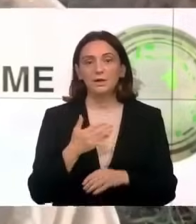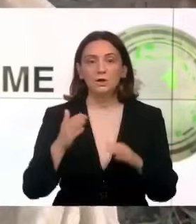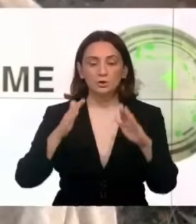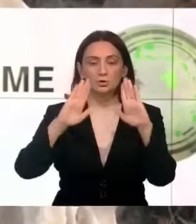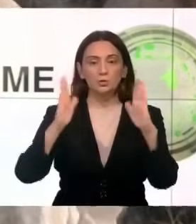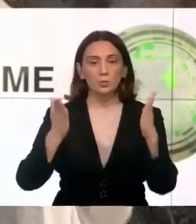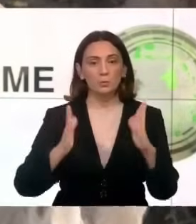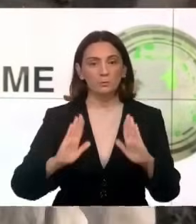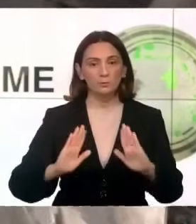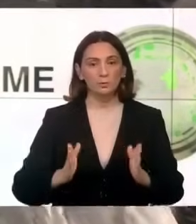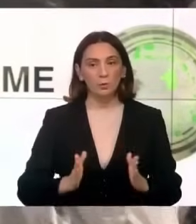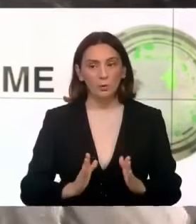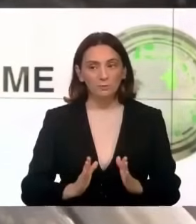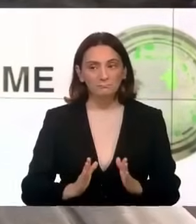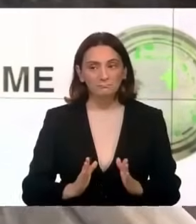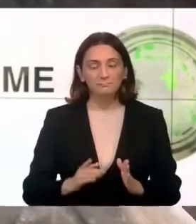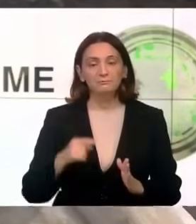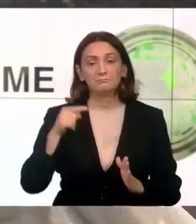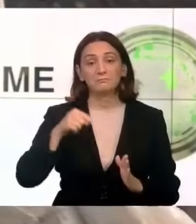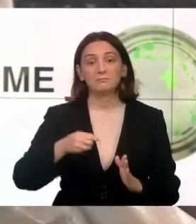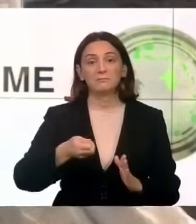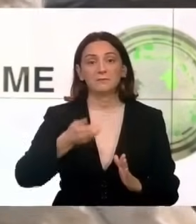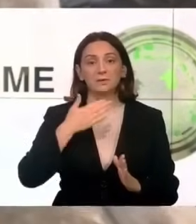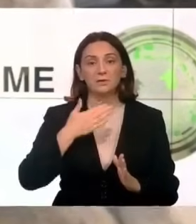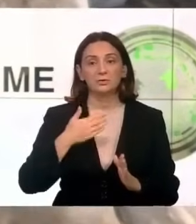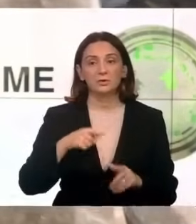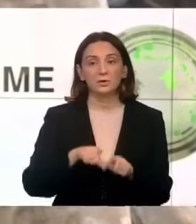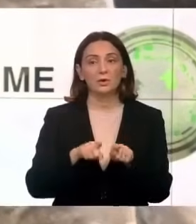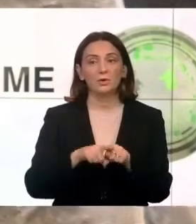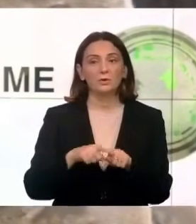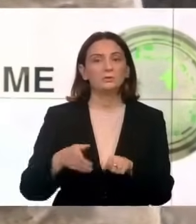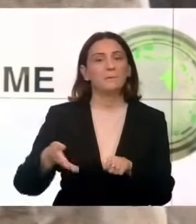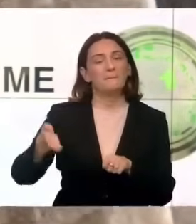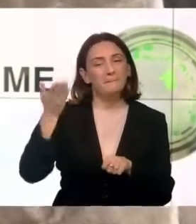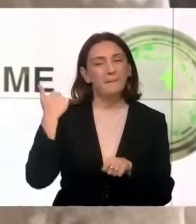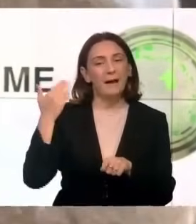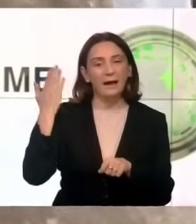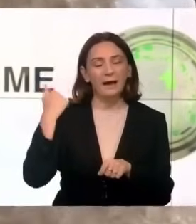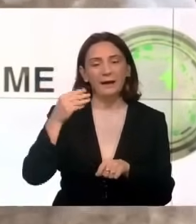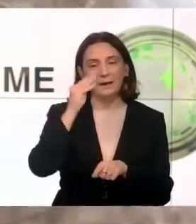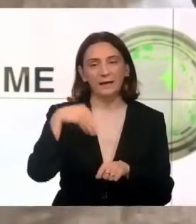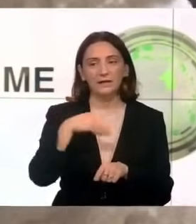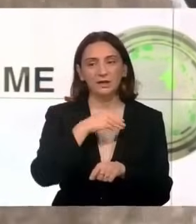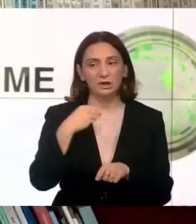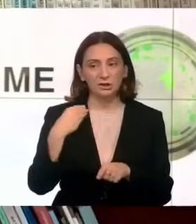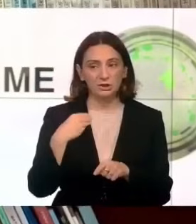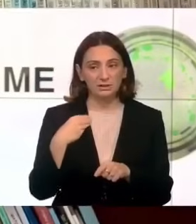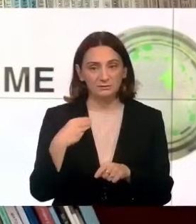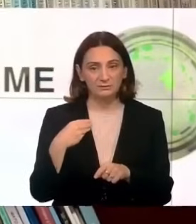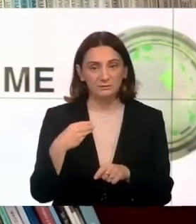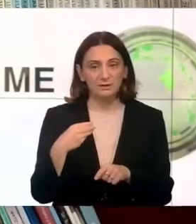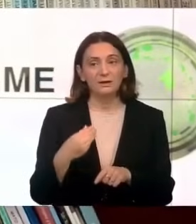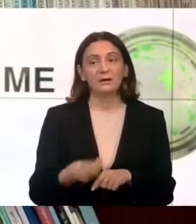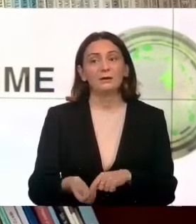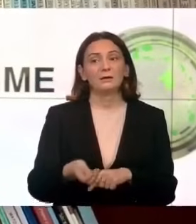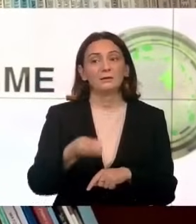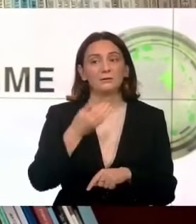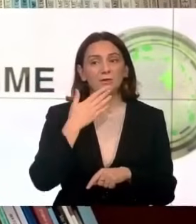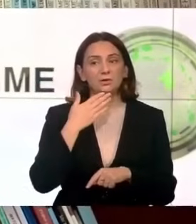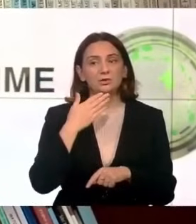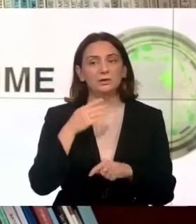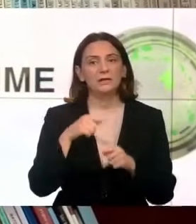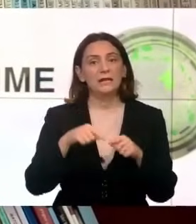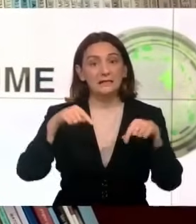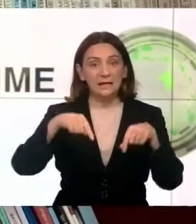cila është shekulli i parë, dytë para lindjes së Krishtit. Ky park mbar një pasuri shumë të madhe të trashëgimisë